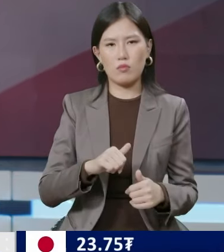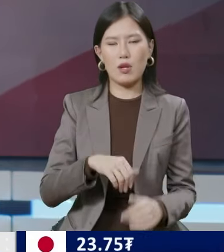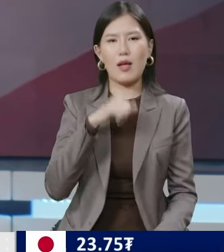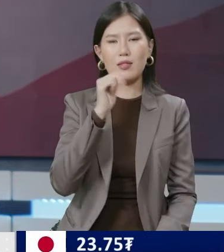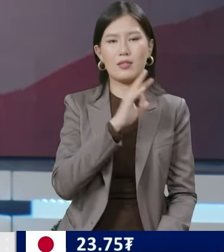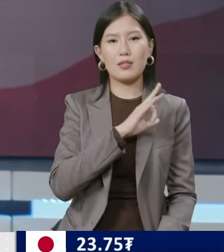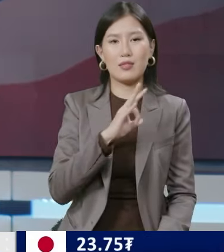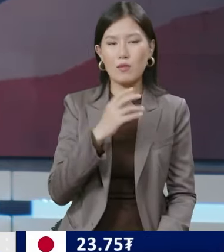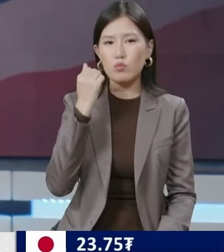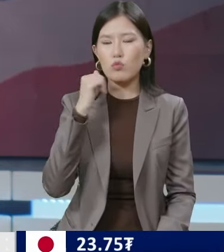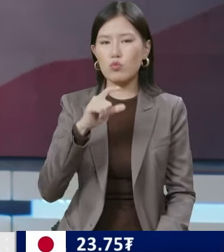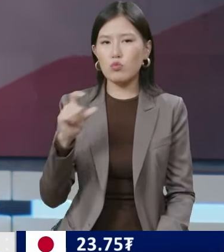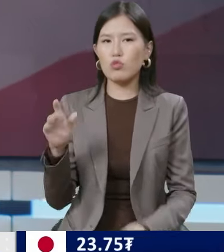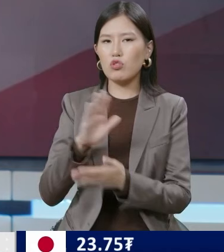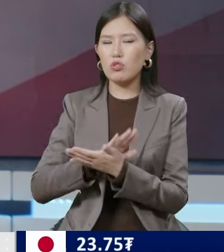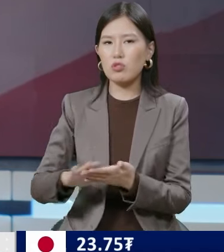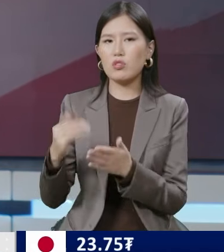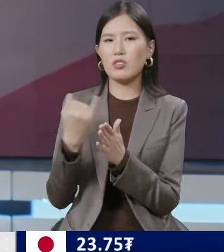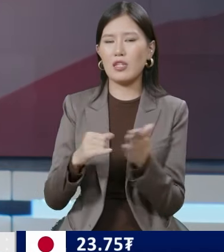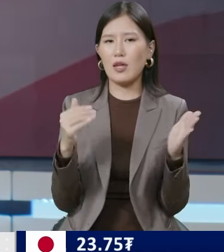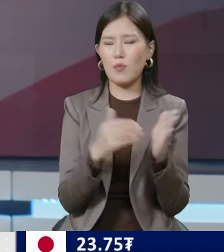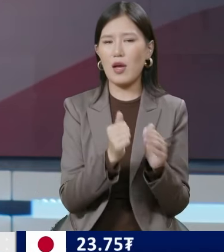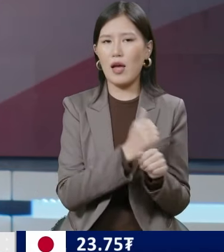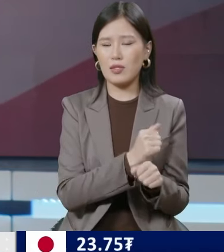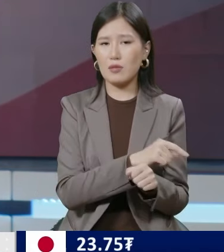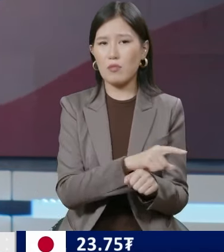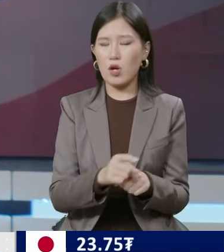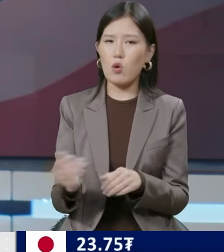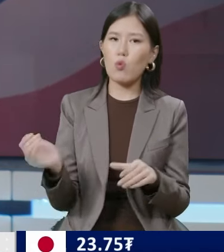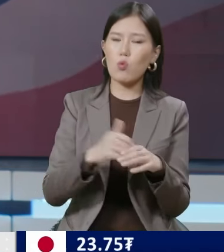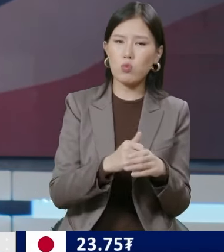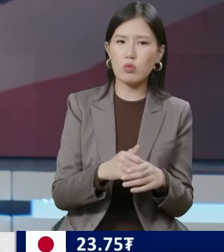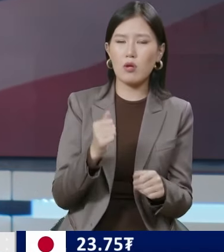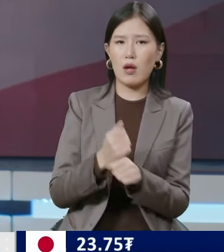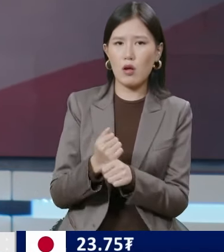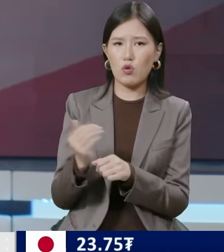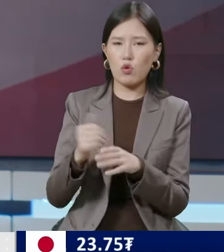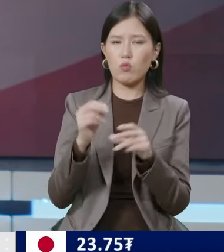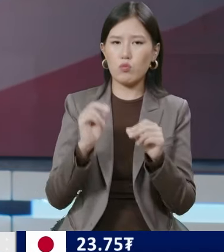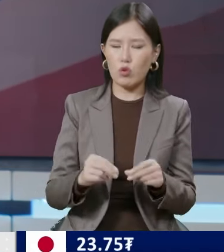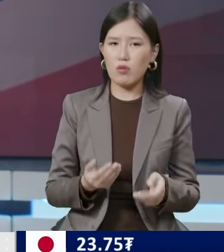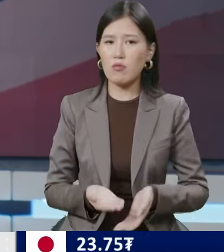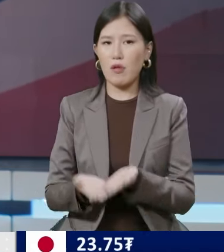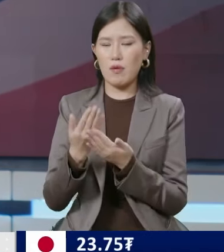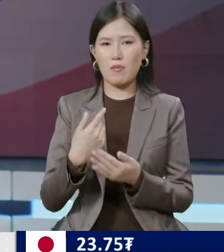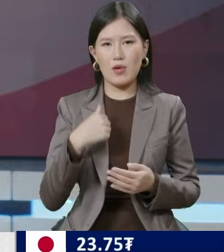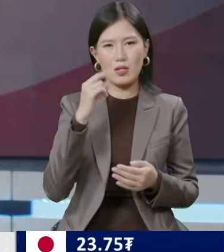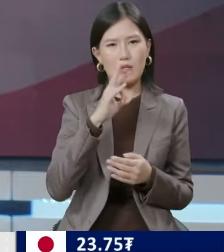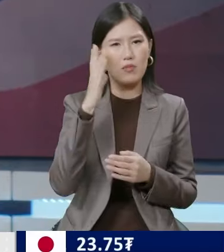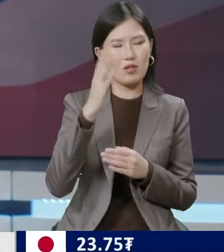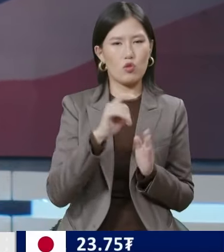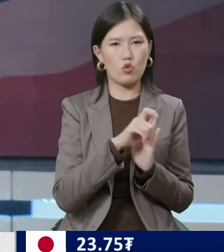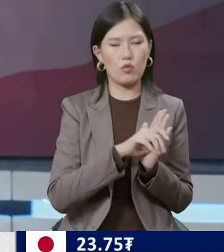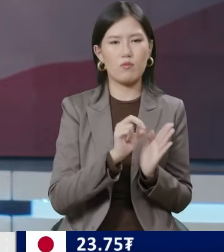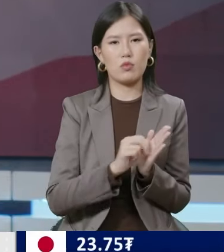нам Ахмадуудад шинээр 60 мянган ажлын байрыг бий болгох тэдний хөдөлмөр эрхлэлтийг дэмжих бодлогыг мөрийн хөтөлбөртөө тусгажээ.